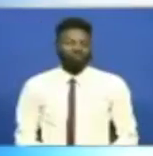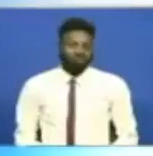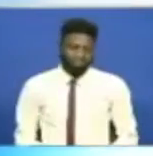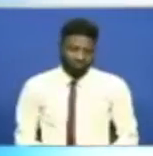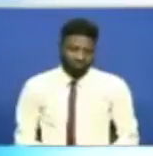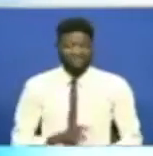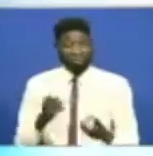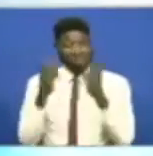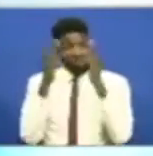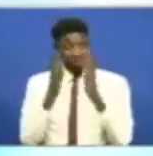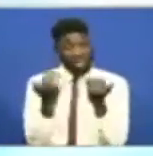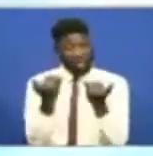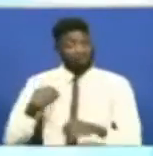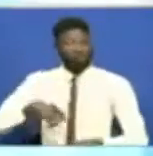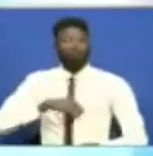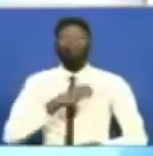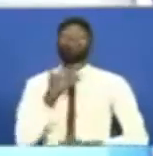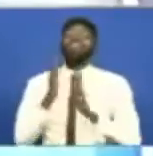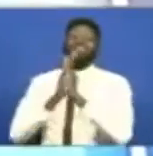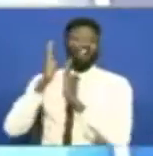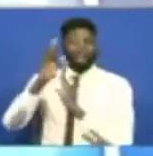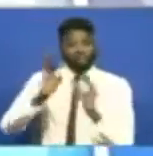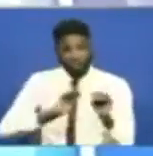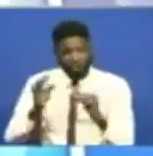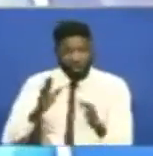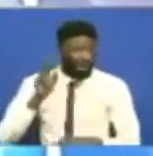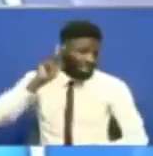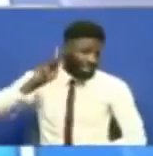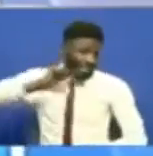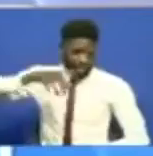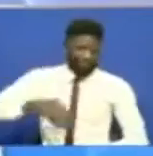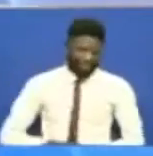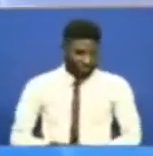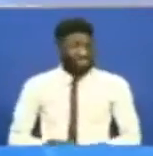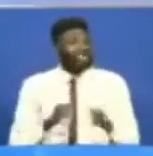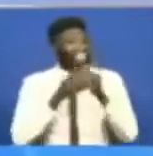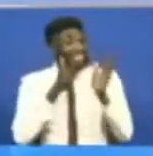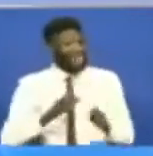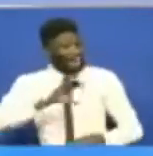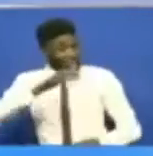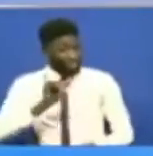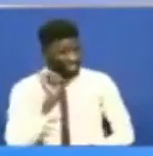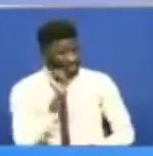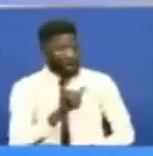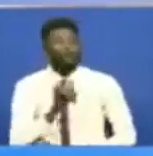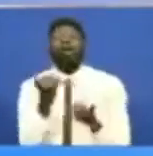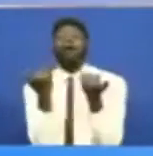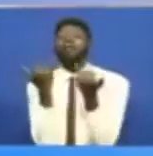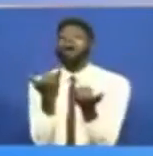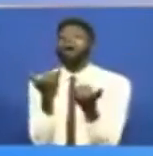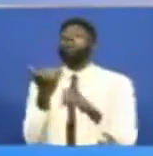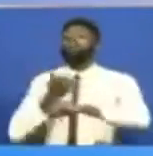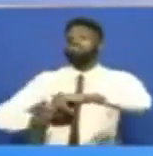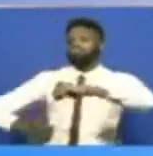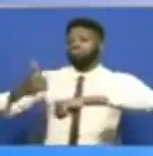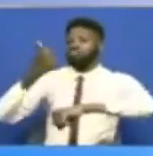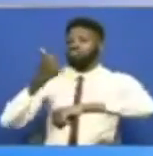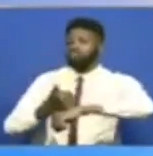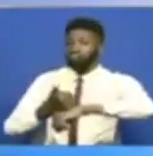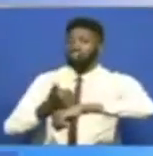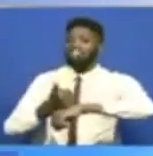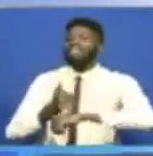Na mtazamaji, sasa tufululize hadi kaunti ya Kisii ambapo viongozi katika kaunti hiyo wamemwidhinisha waziri wa usalama wa